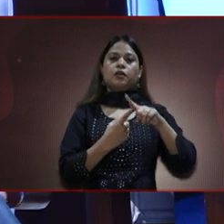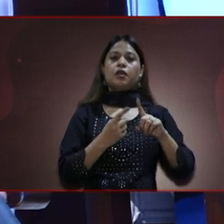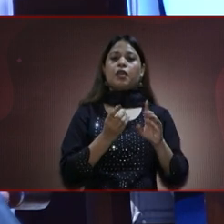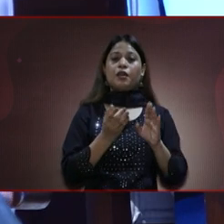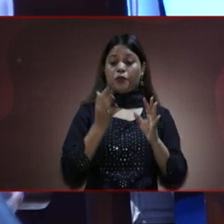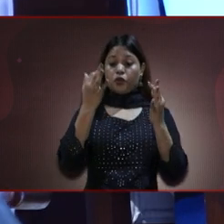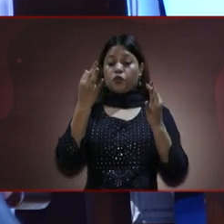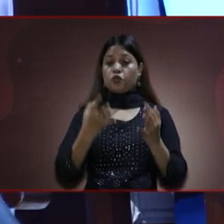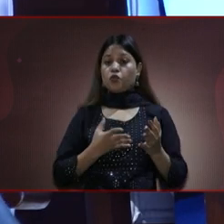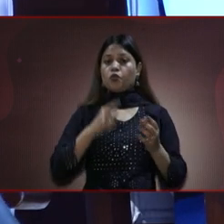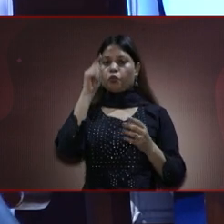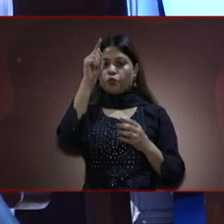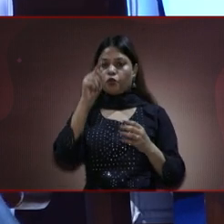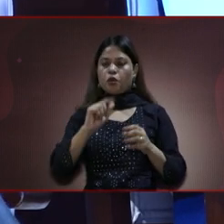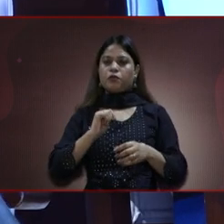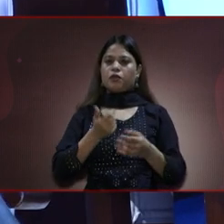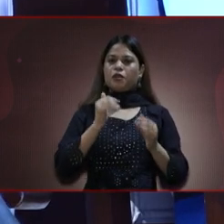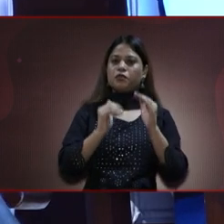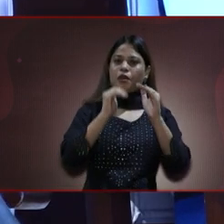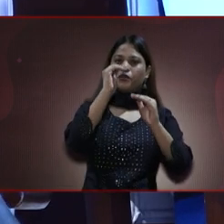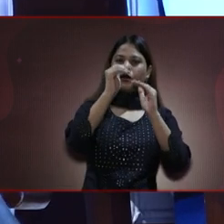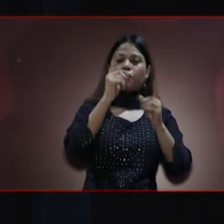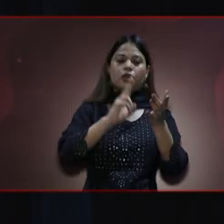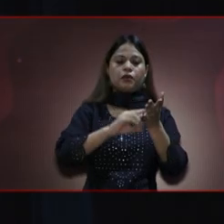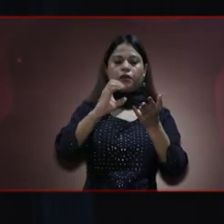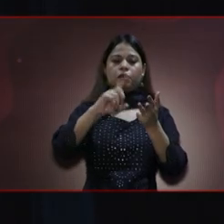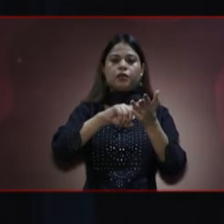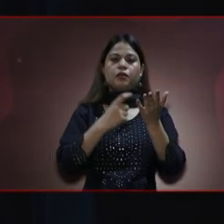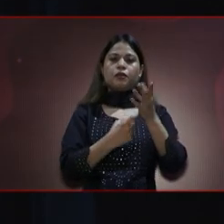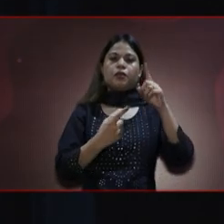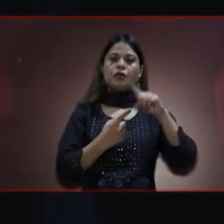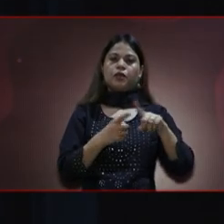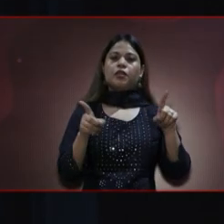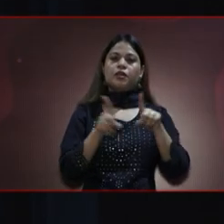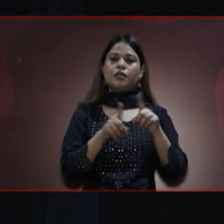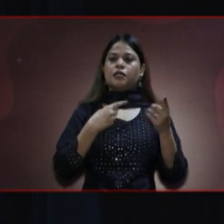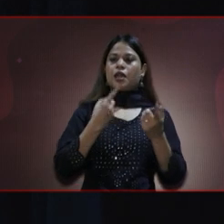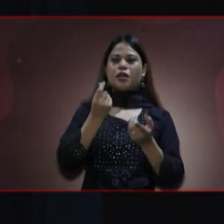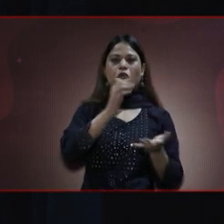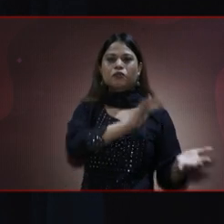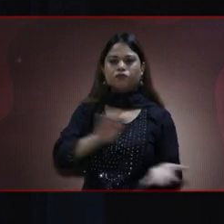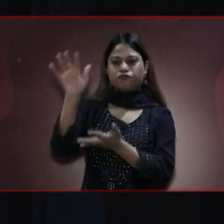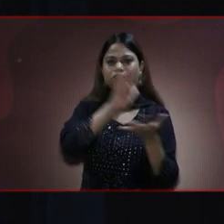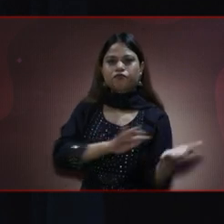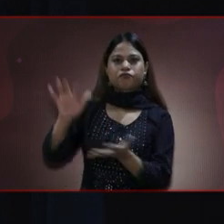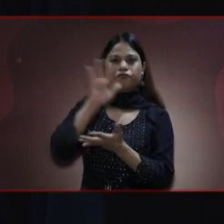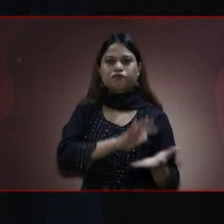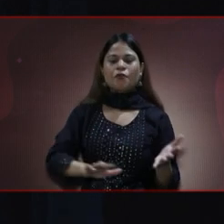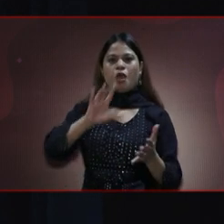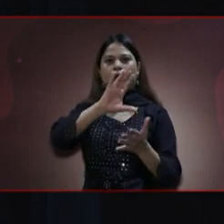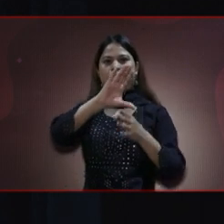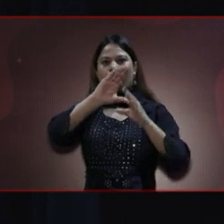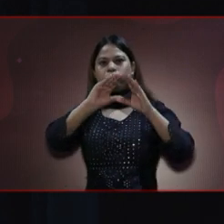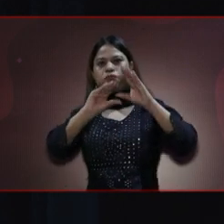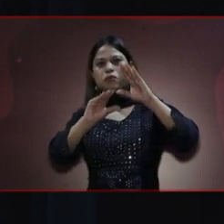कदम उठाई है। हर एक साल NCERT में डिमांड सप्लाई का एक इश्यू रहता था, इस बार NCERT